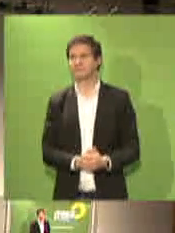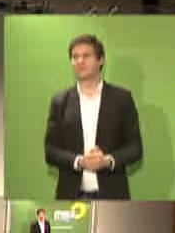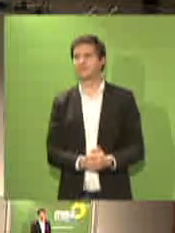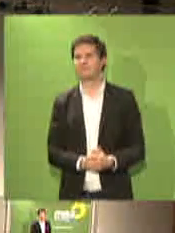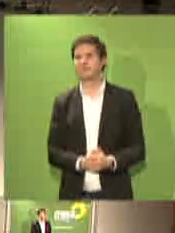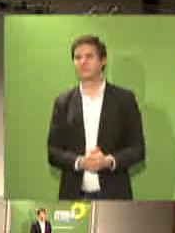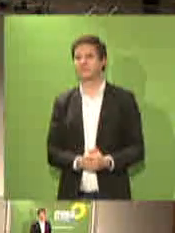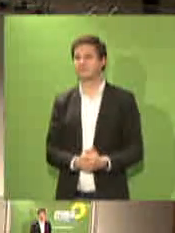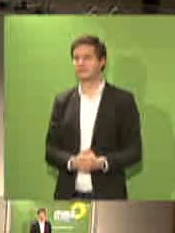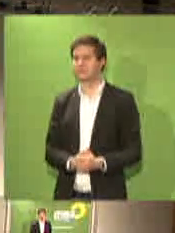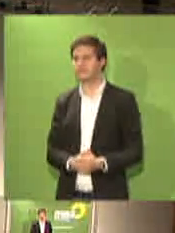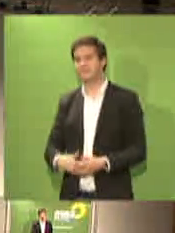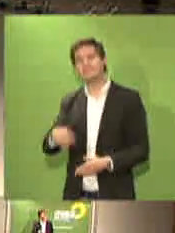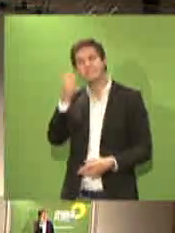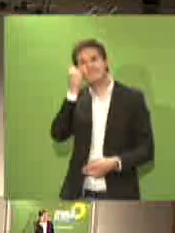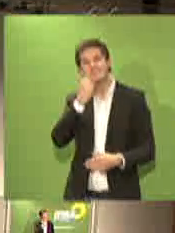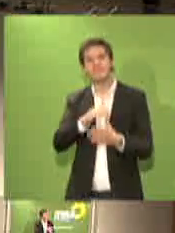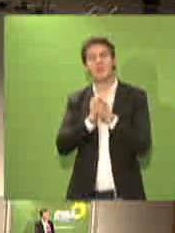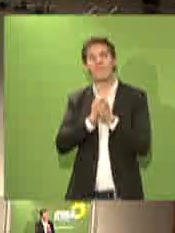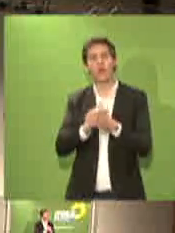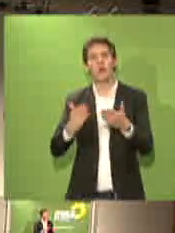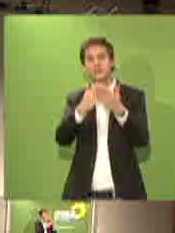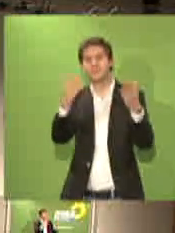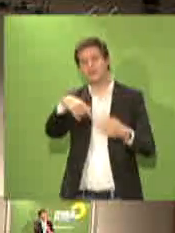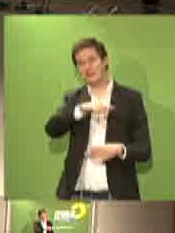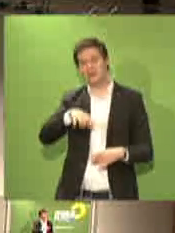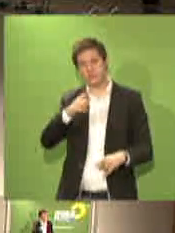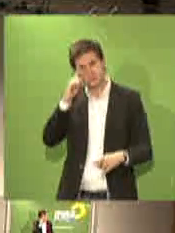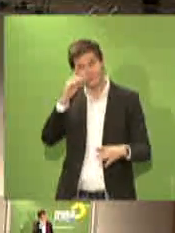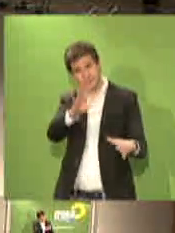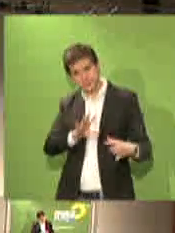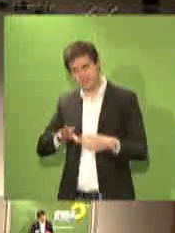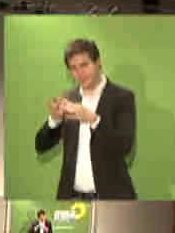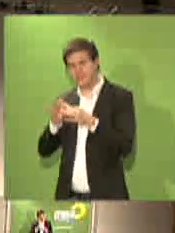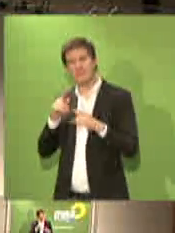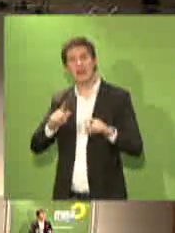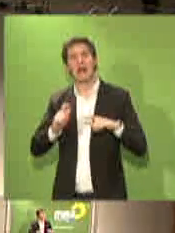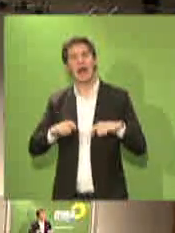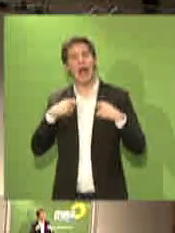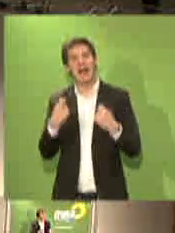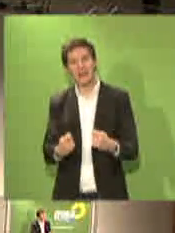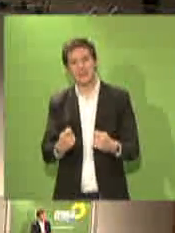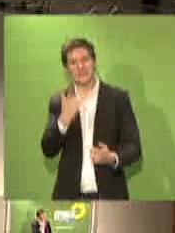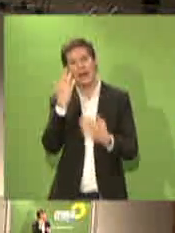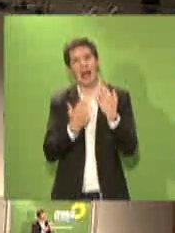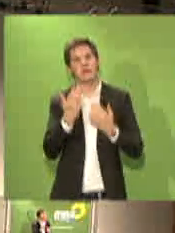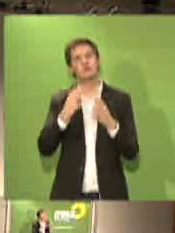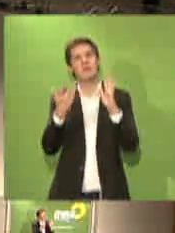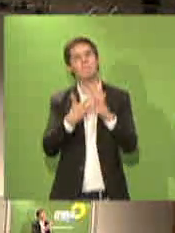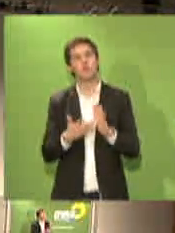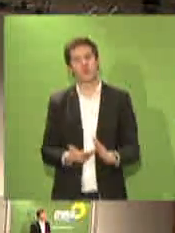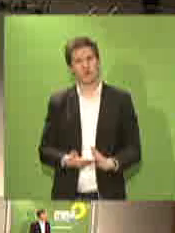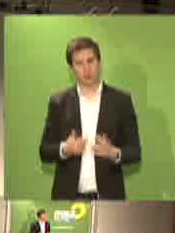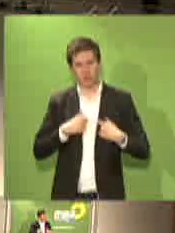Liebe Freundinnen und Freunde, wir springen gedanklich einmal noch kurz zurück. Wir haben euch nämlich das Ergebnis der Wahl der Rechnungsprüferin noch gar